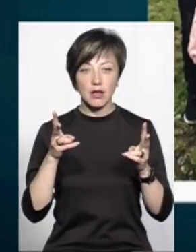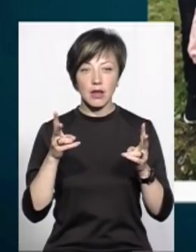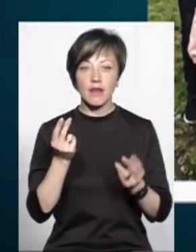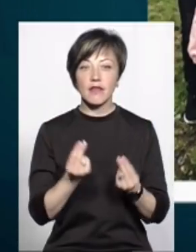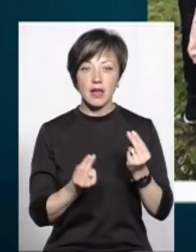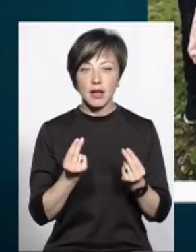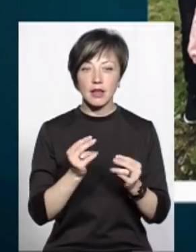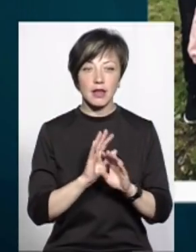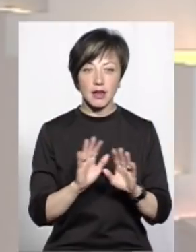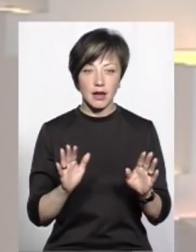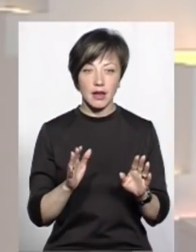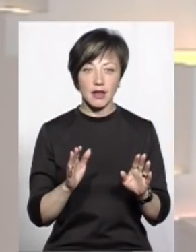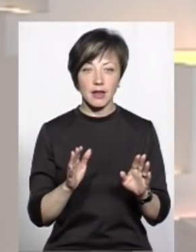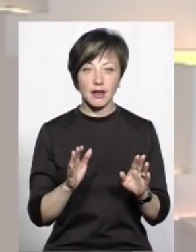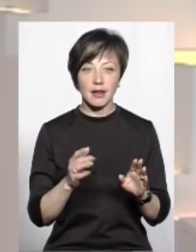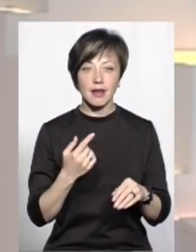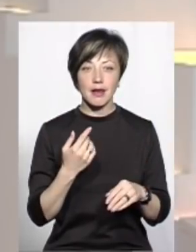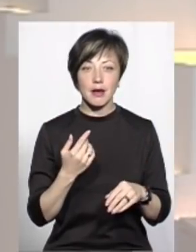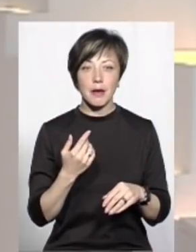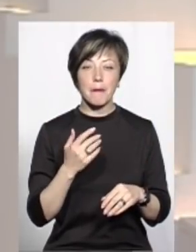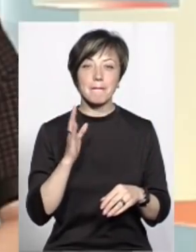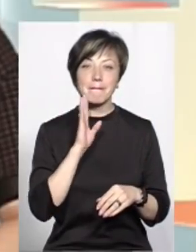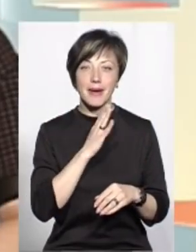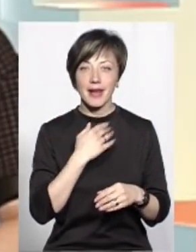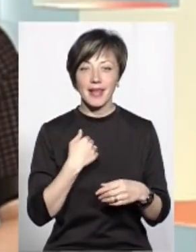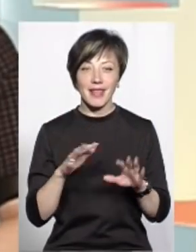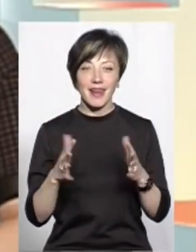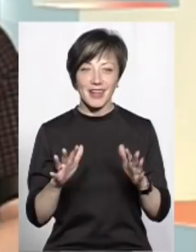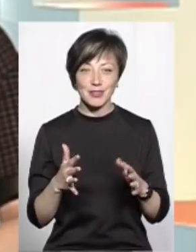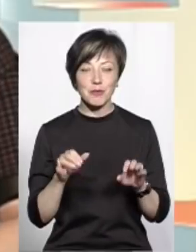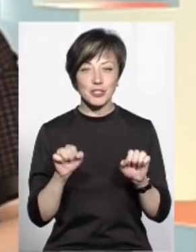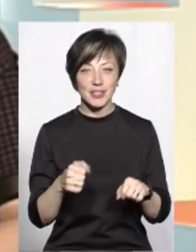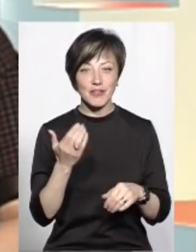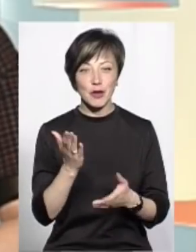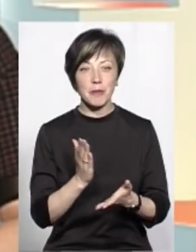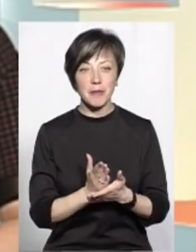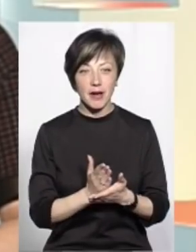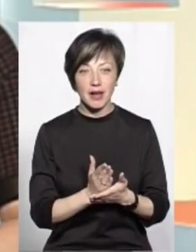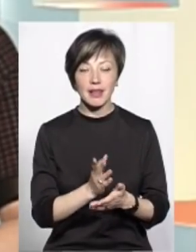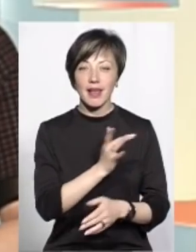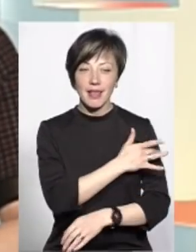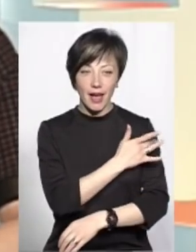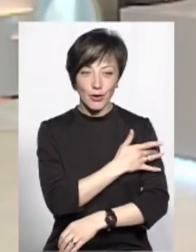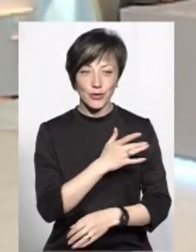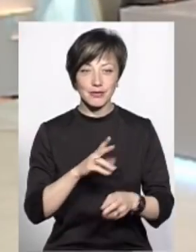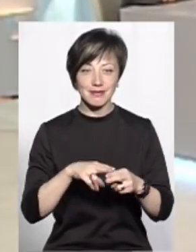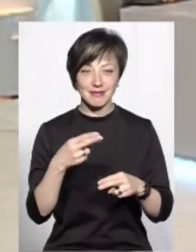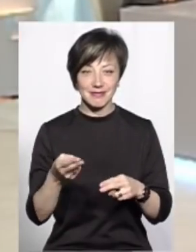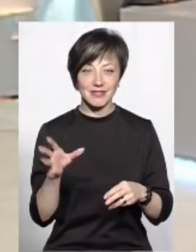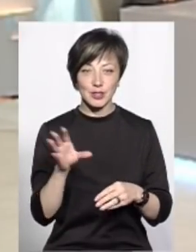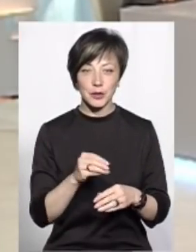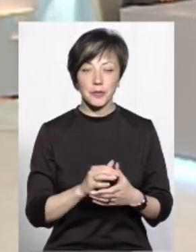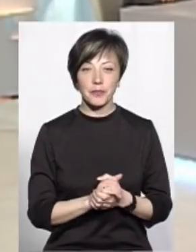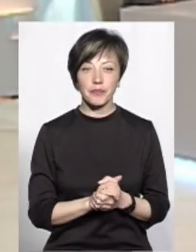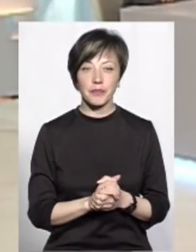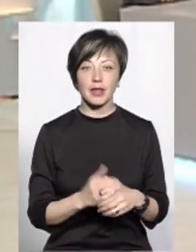граю. Коротше, мать я така собі». Можливо, ви маєте няню, яка це все компенсує? Ну,